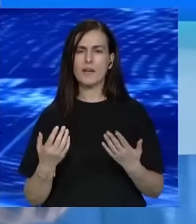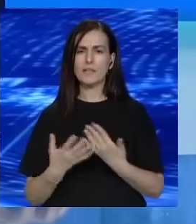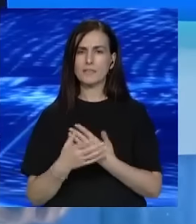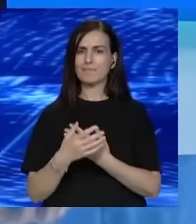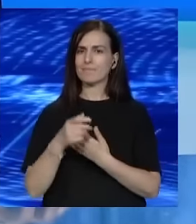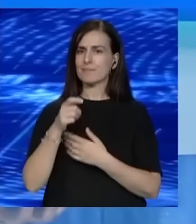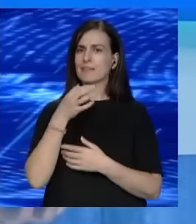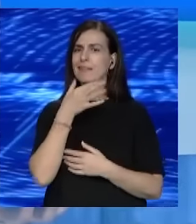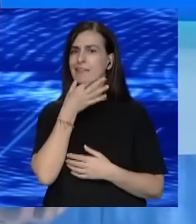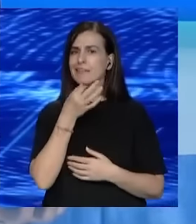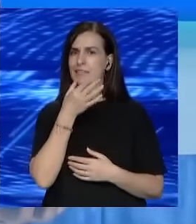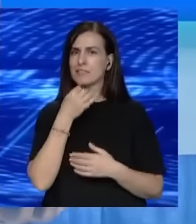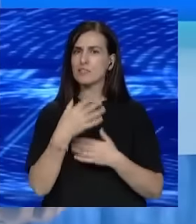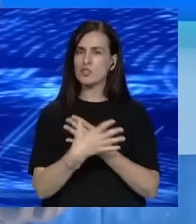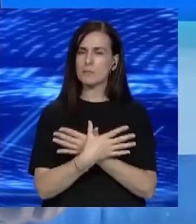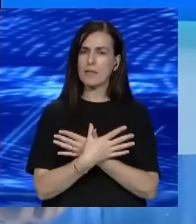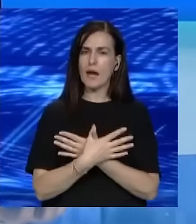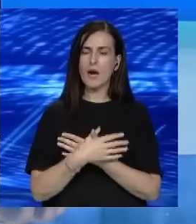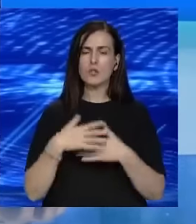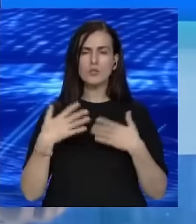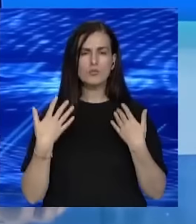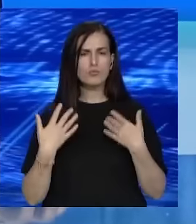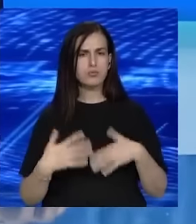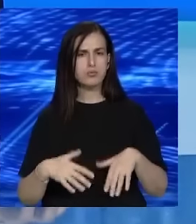rrjetet sociale, sipas ekspertëve të rinj shqiptar janë të